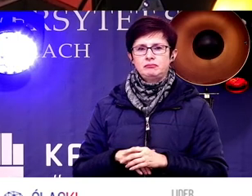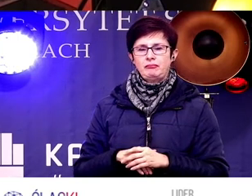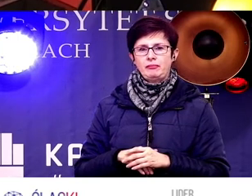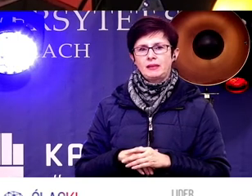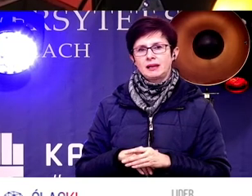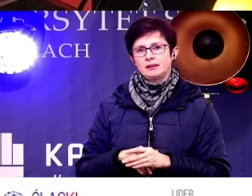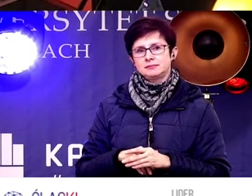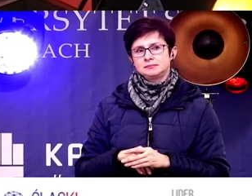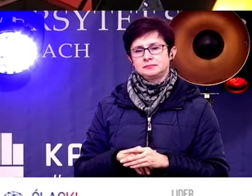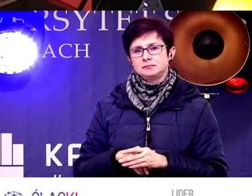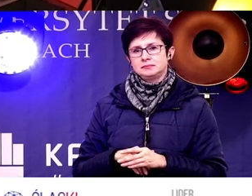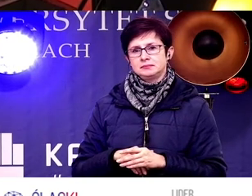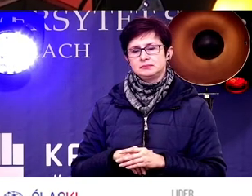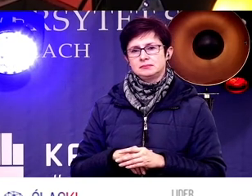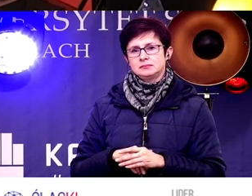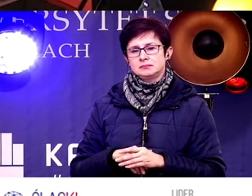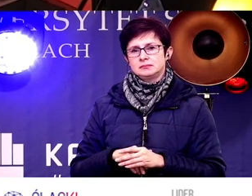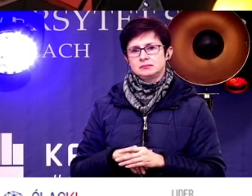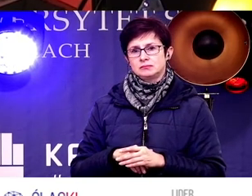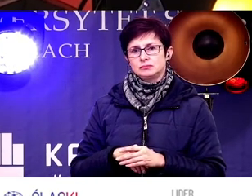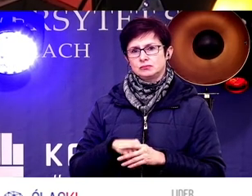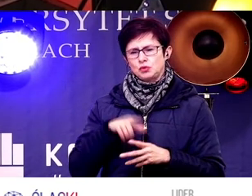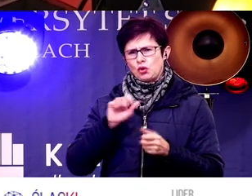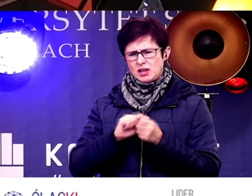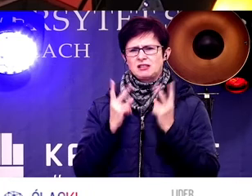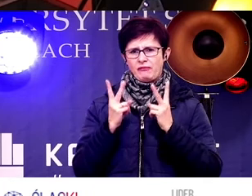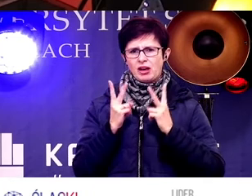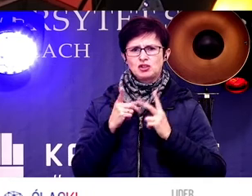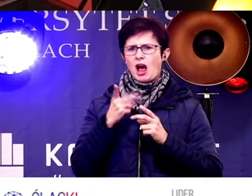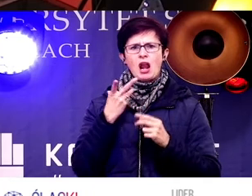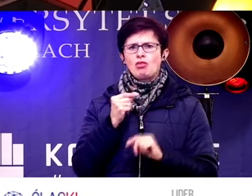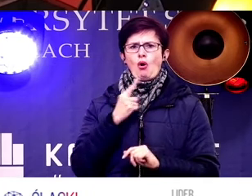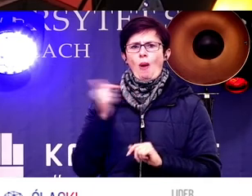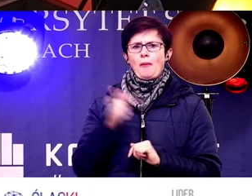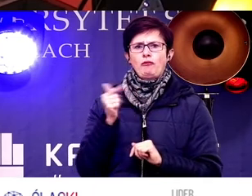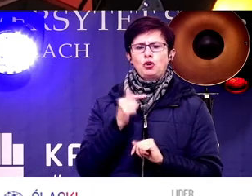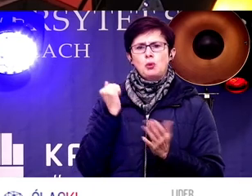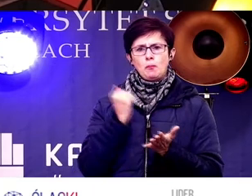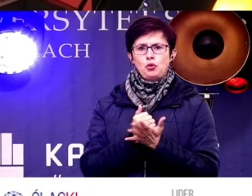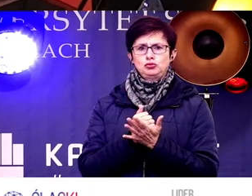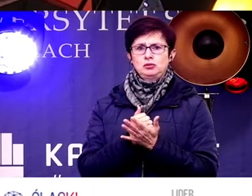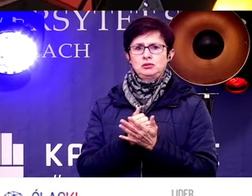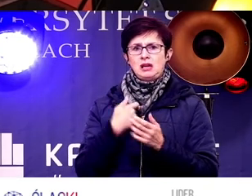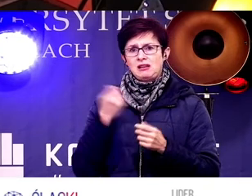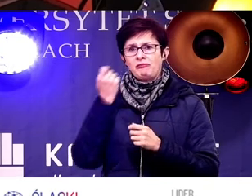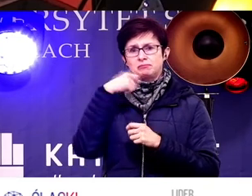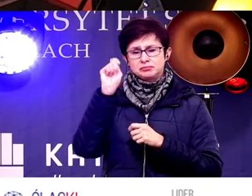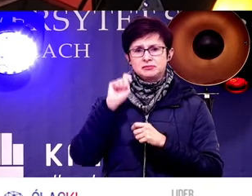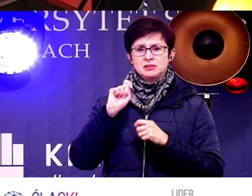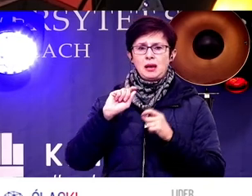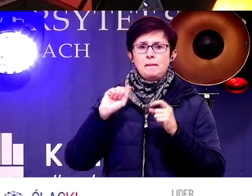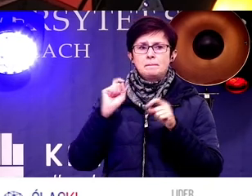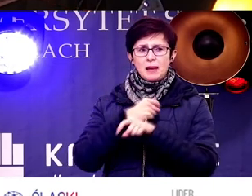tego kraju, więc na pewno to jest ważne, ale to nie jest warunek konieczny, żeby na przykład, nie wiem, wyjechać do kraju